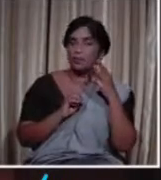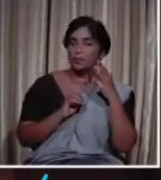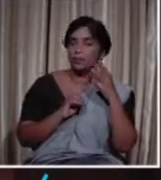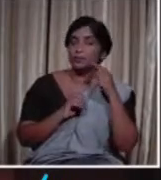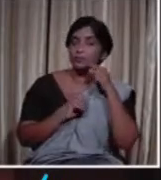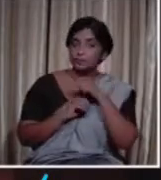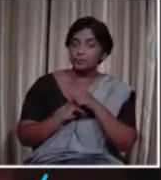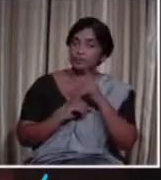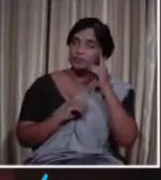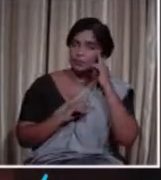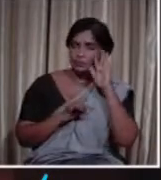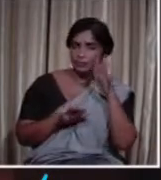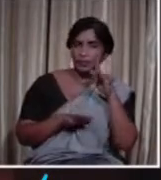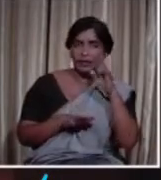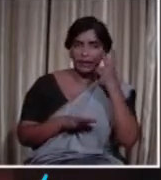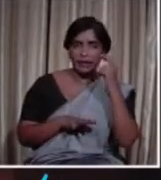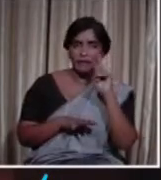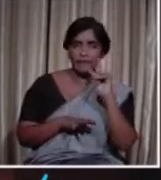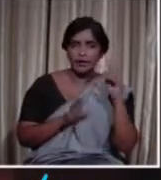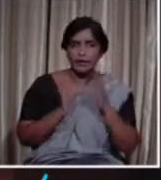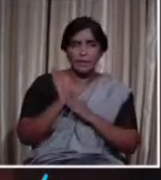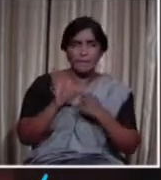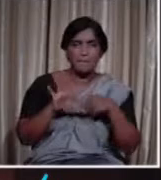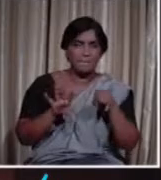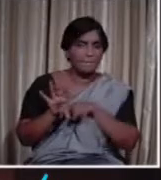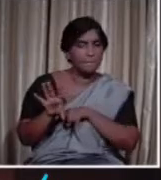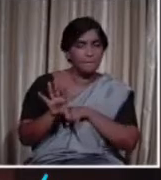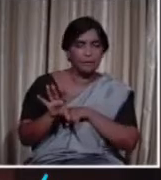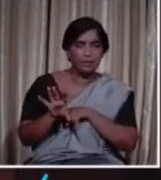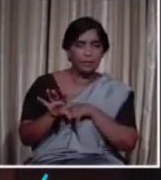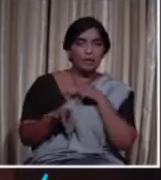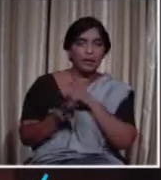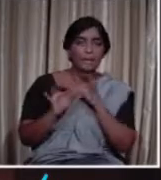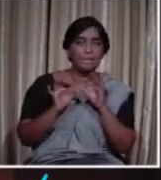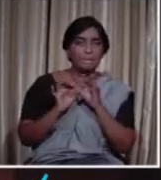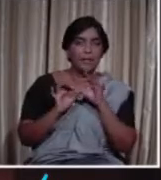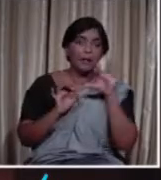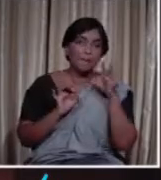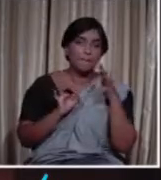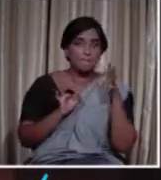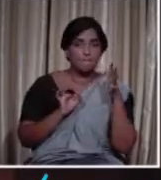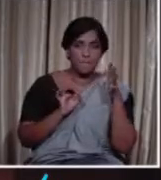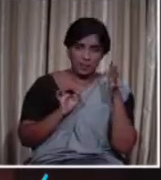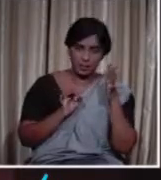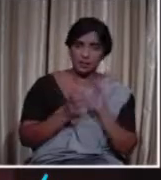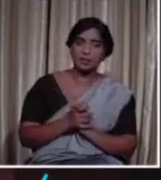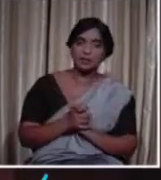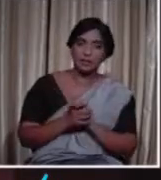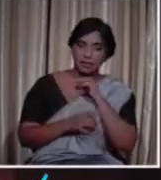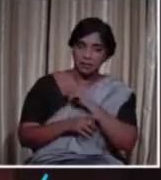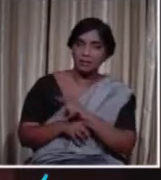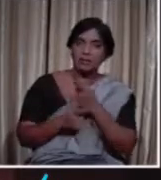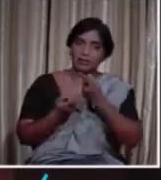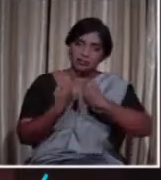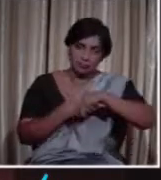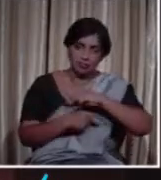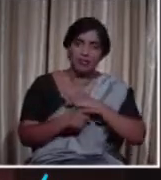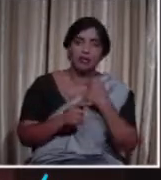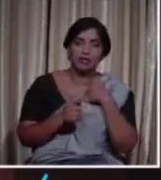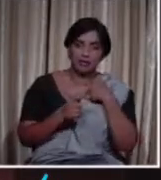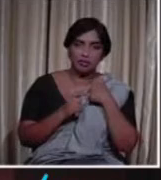ඒ අය අනුමාන කරනවා 2022 මැයි මාසේ වෙනකොට මේක බිලියන 500ක් කියලා. ඒ නිසා මේක ප්‍රතිව්‍යුහගත